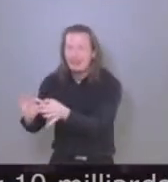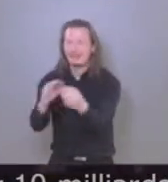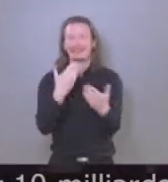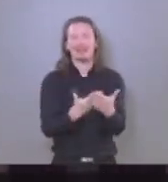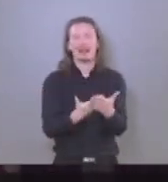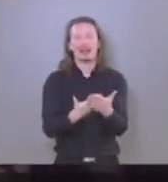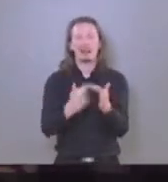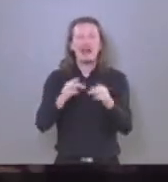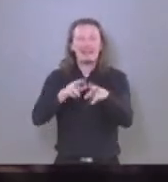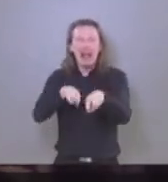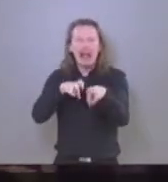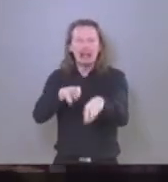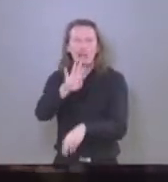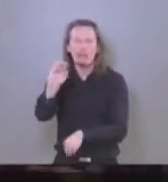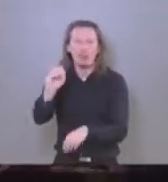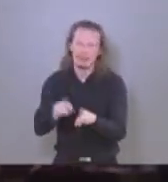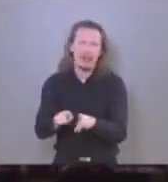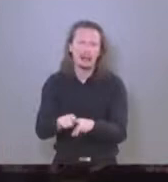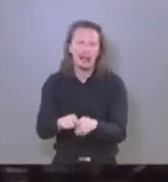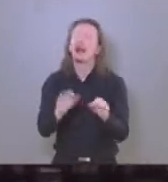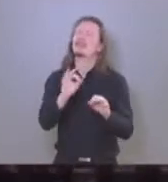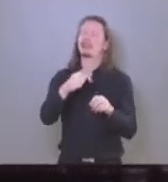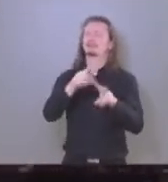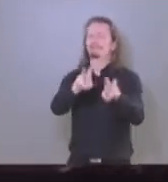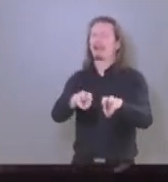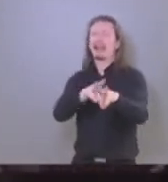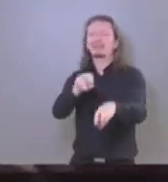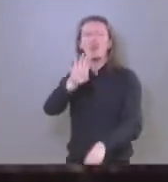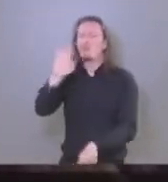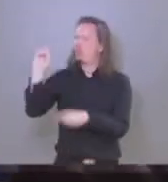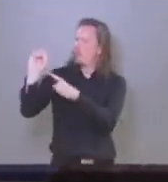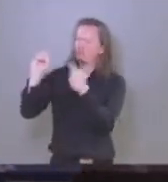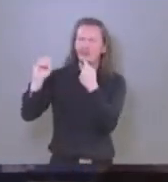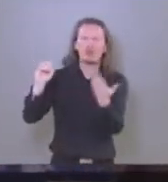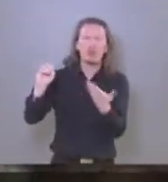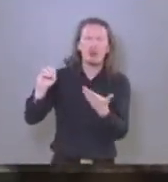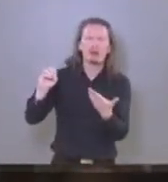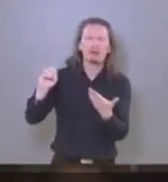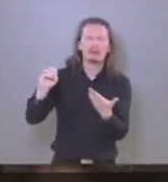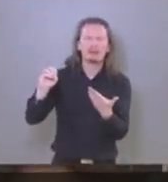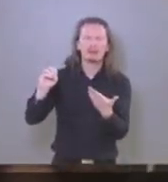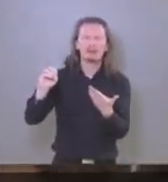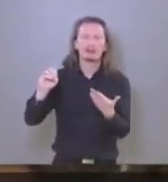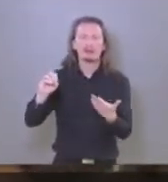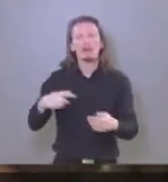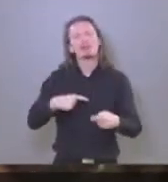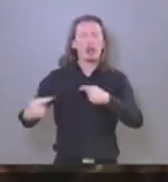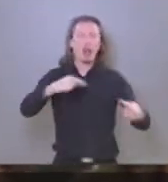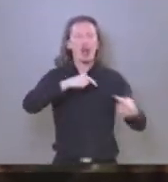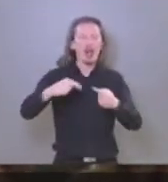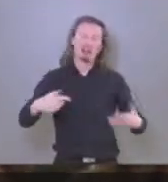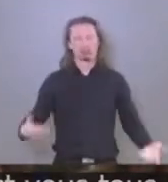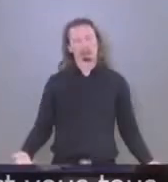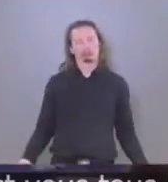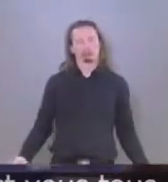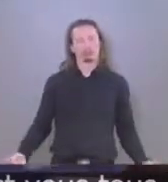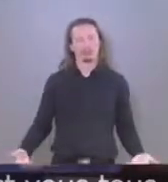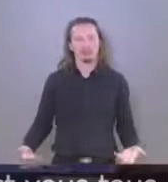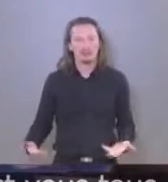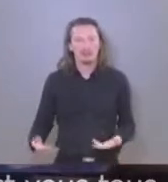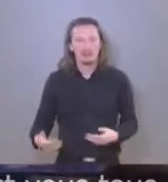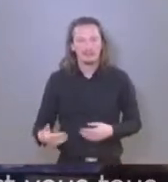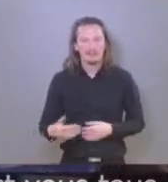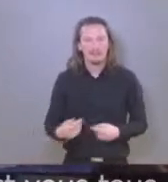pour l'agriculture bio, c'est pareil. D'abord, qu'est-ce que ça veut dire, agriculture bio ? Ça commence à être un peu fort, cette histoire. C'est le reste qu'on devrait